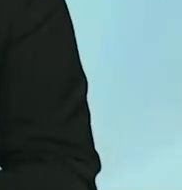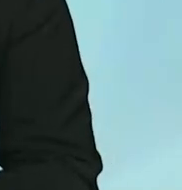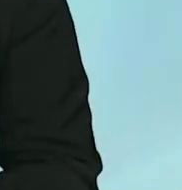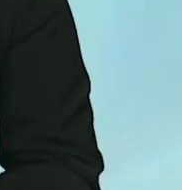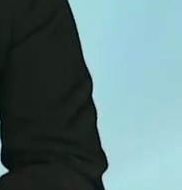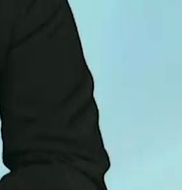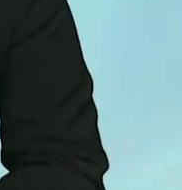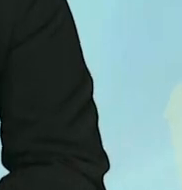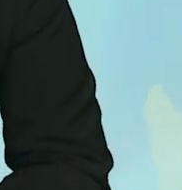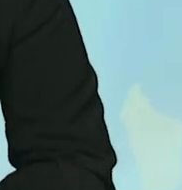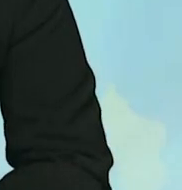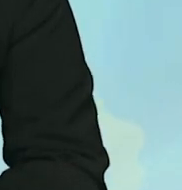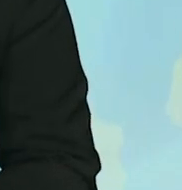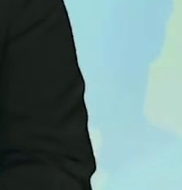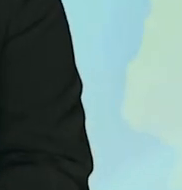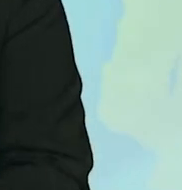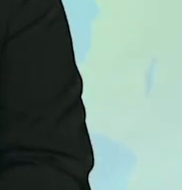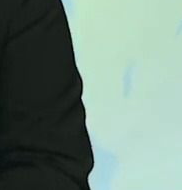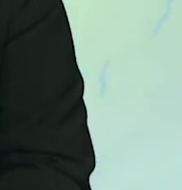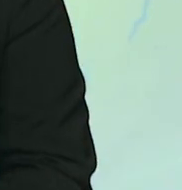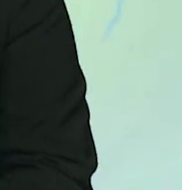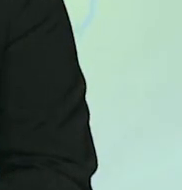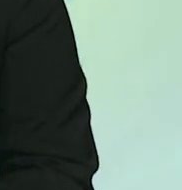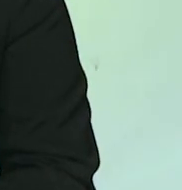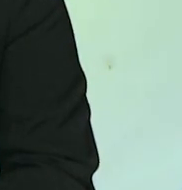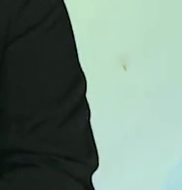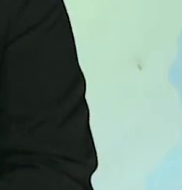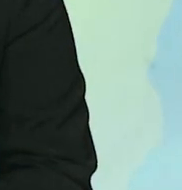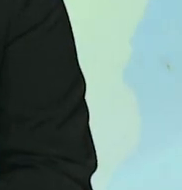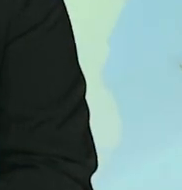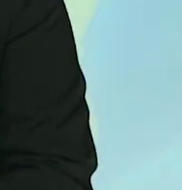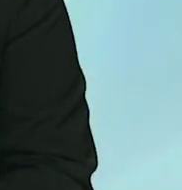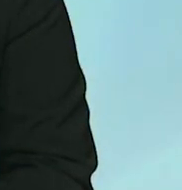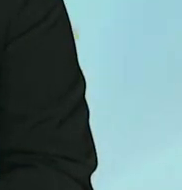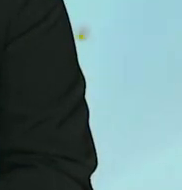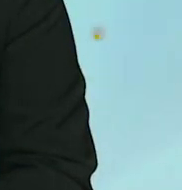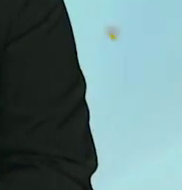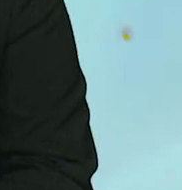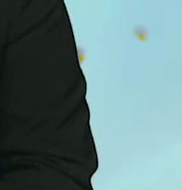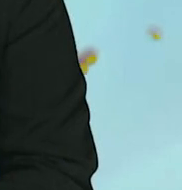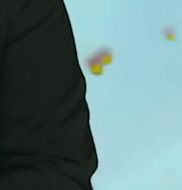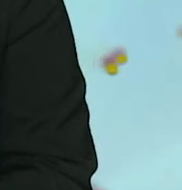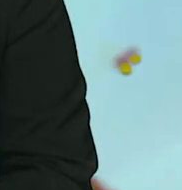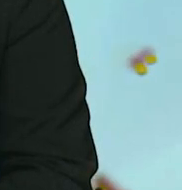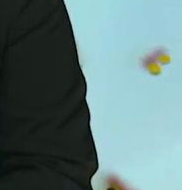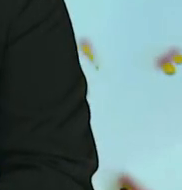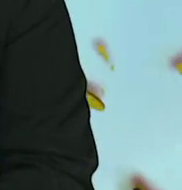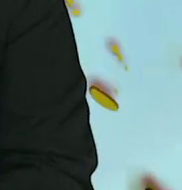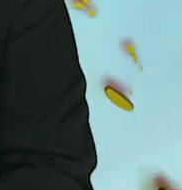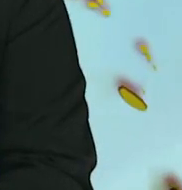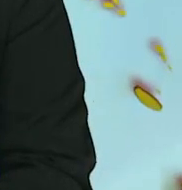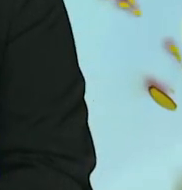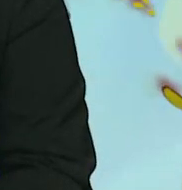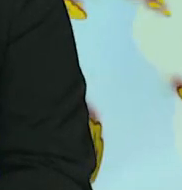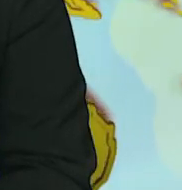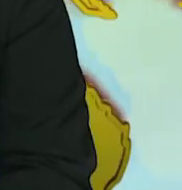අපට යන්න වෙන රටක් නැහැ. ඇමරිකාවේ පුරවැසි භාවයත් නැහැ. බෙහෙත් ගන්න සිංගප්පූරු තියා ඩිස්පෙන්සරියටවත් යා ගන්න බෑ.